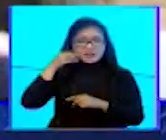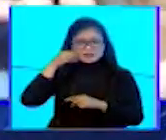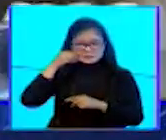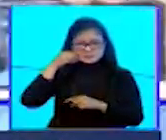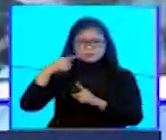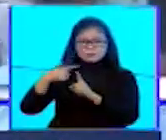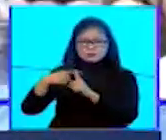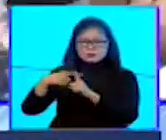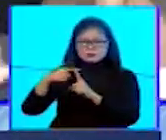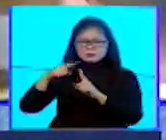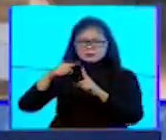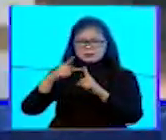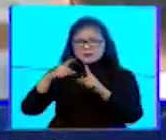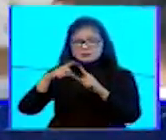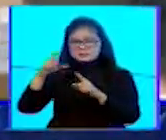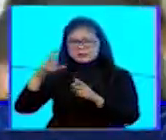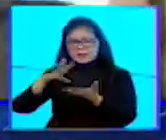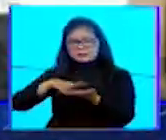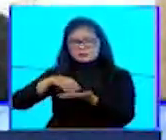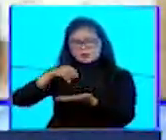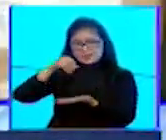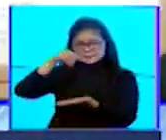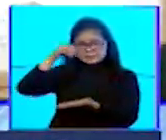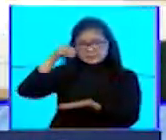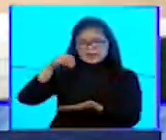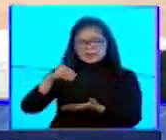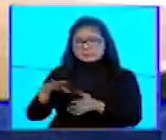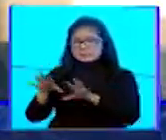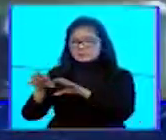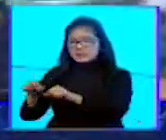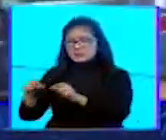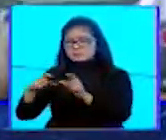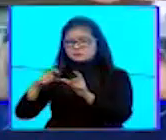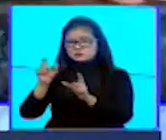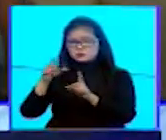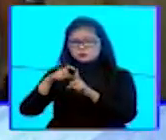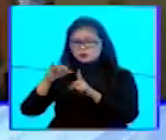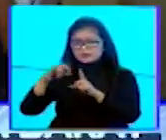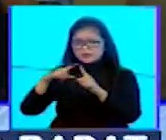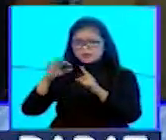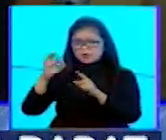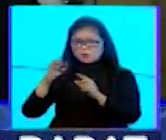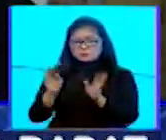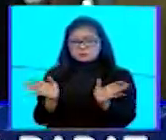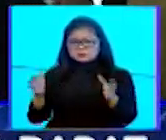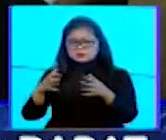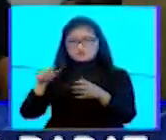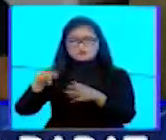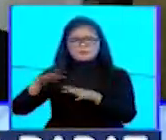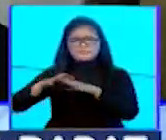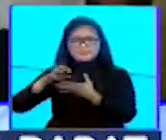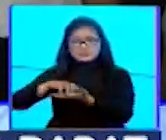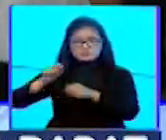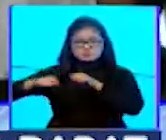THC atau ganja. Ia ditangkap di studionya di kawasan Cibubur, Jakarta Timur pada pukul 19.30 waktu Indonesia